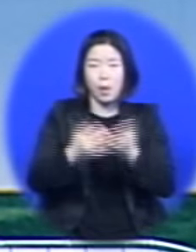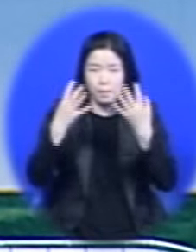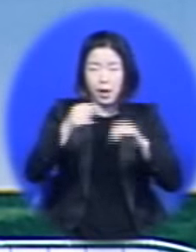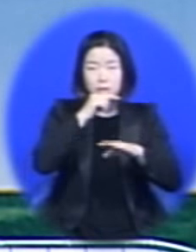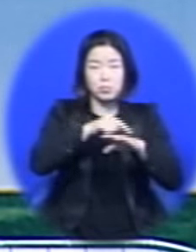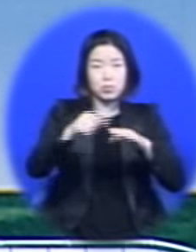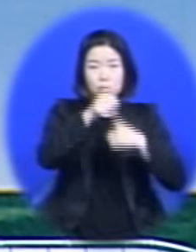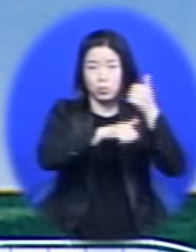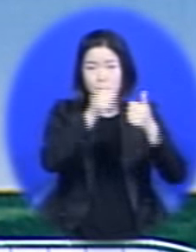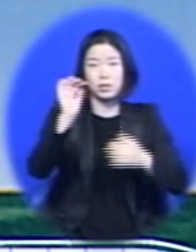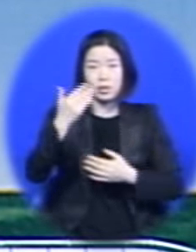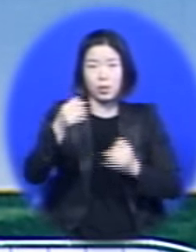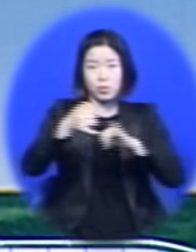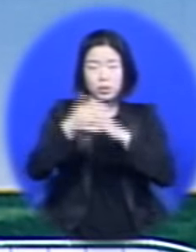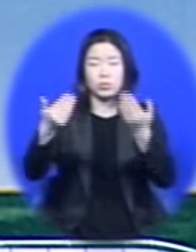될 것이라.